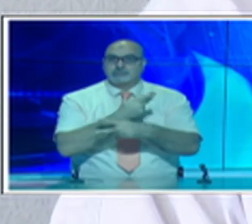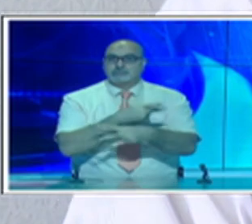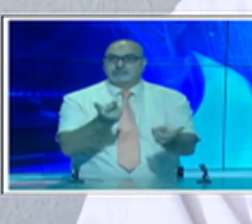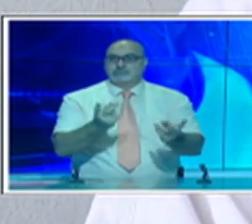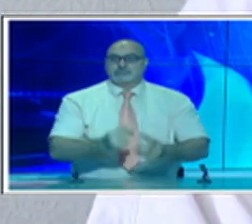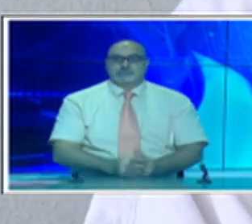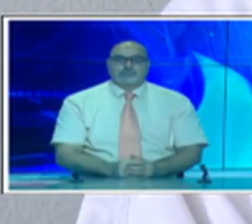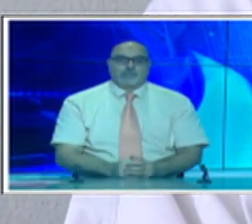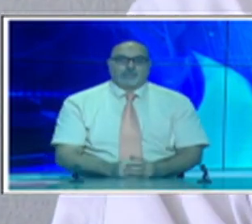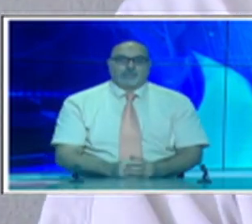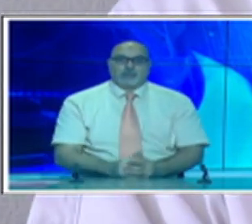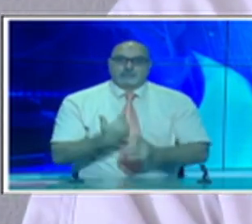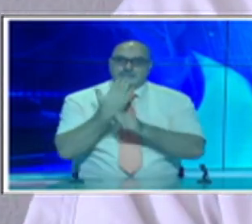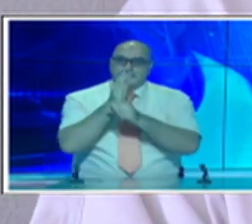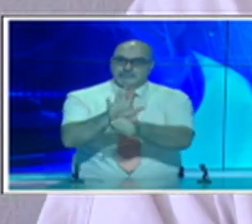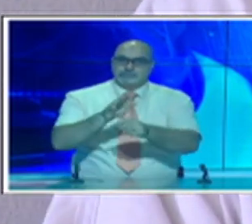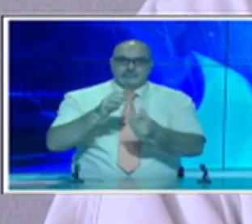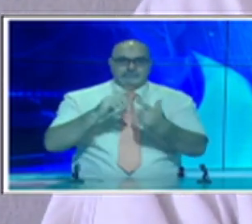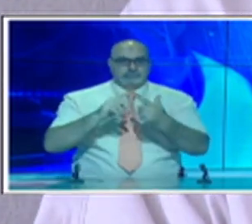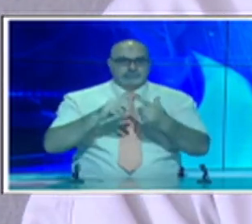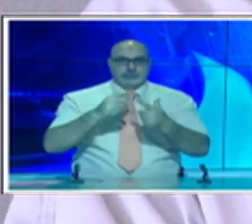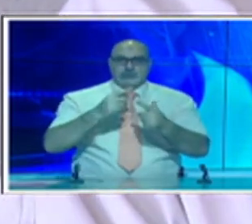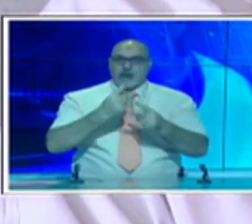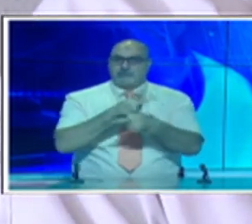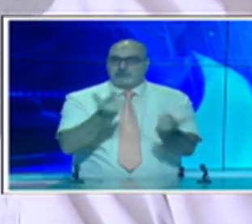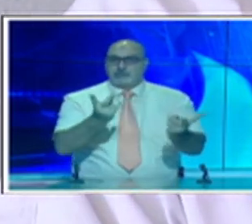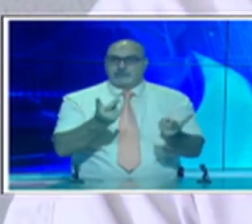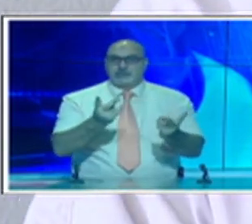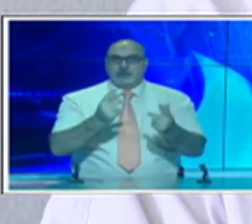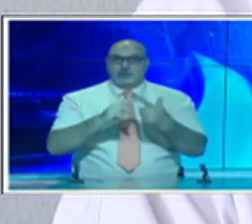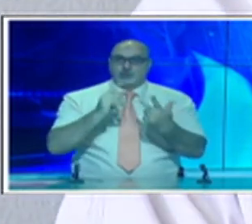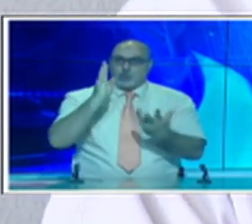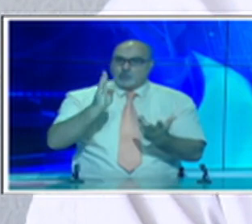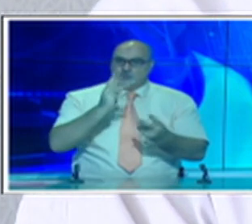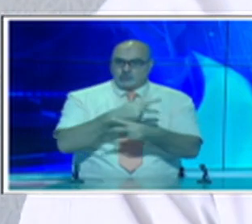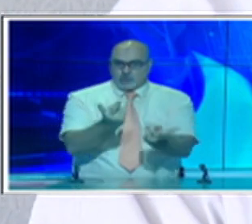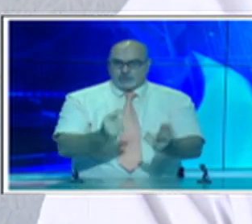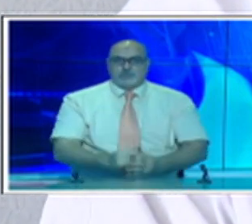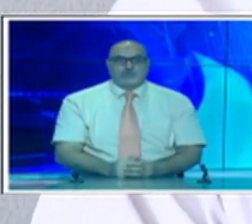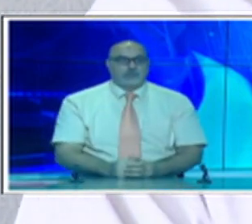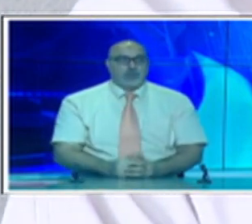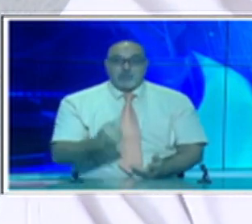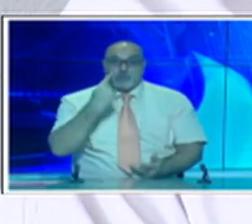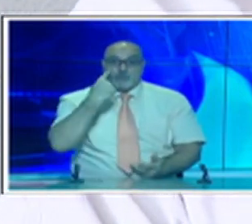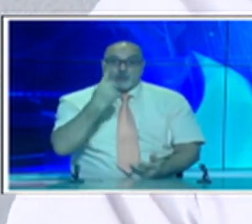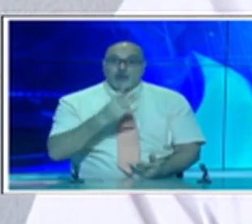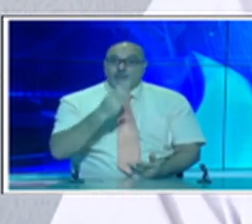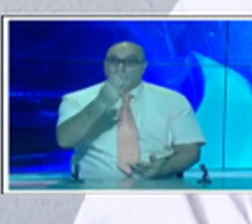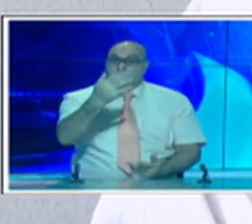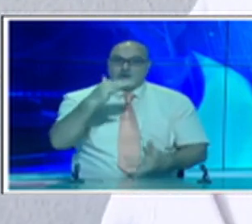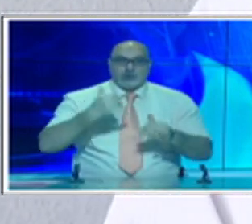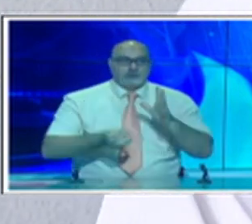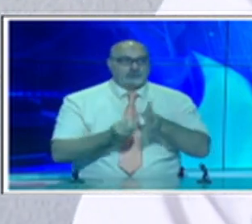باش الواحد يعبر عن المشاعر نتاعو وعن الاحتياجات نتاعو وعن الرؤيه نتاعو